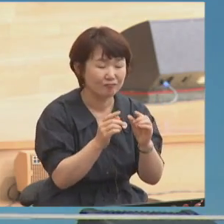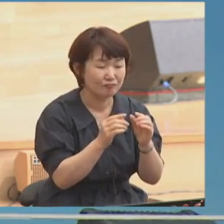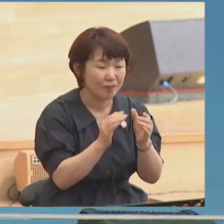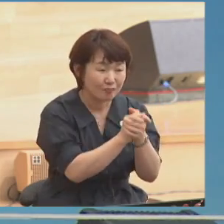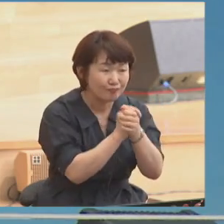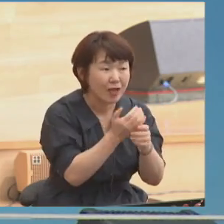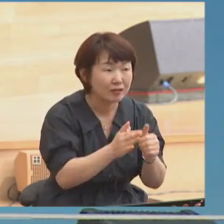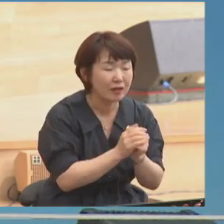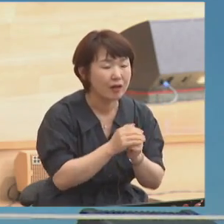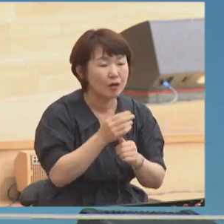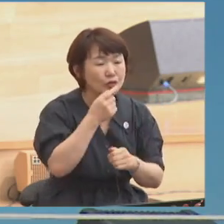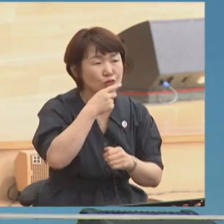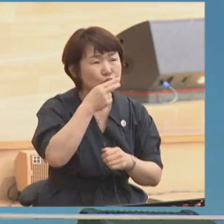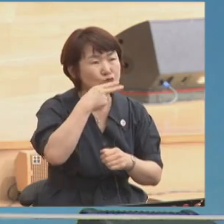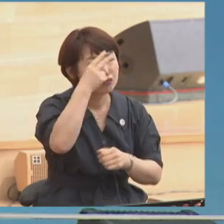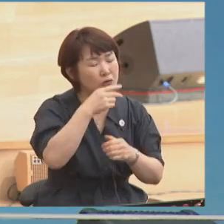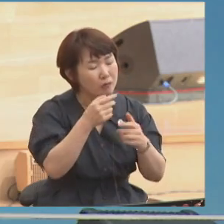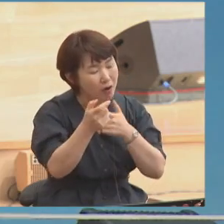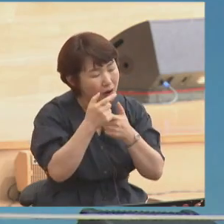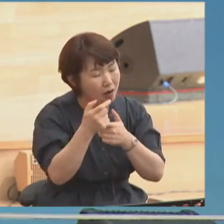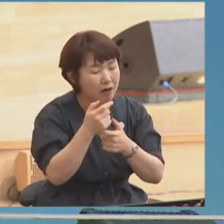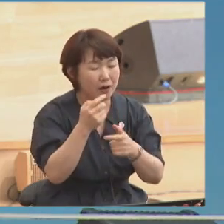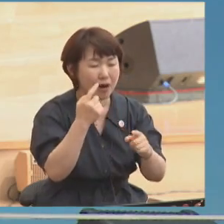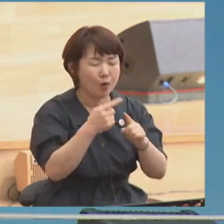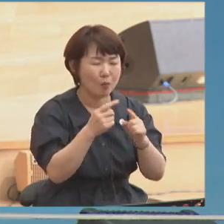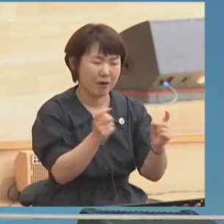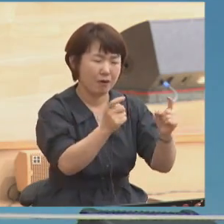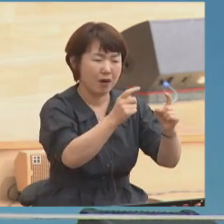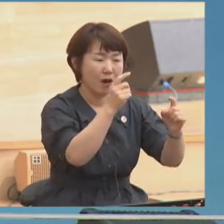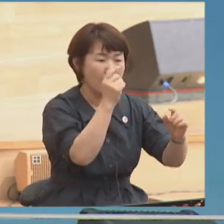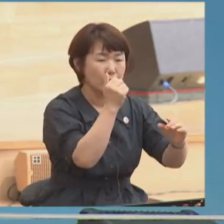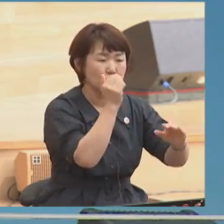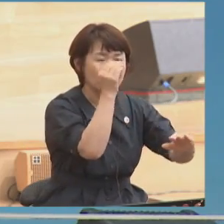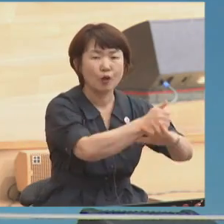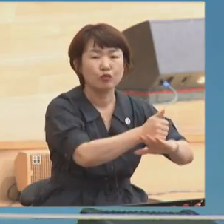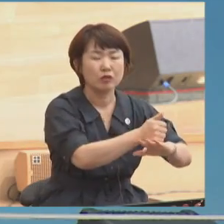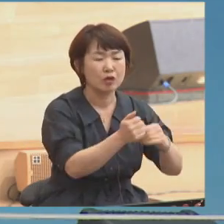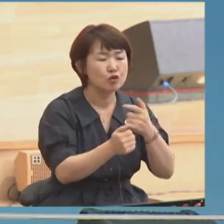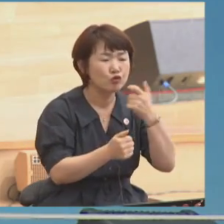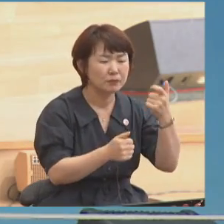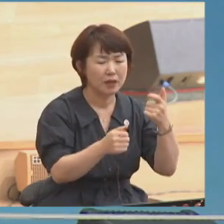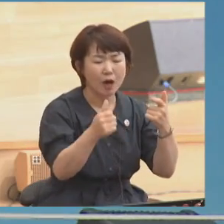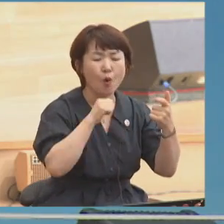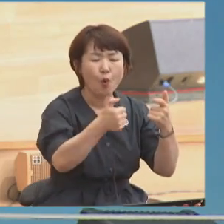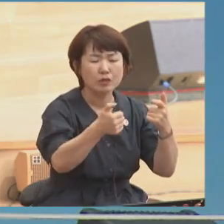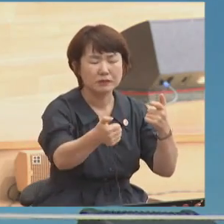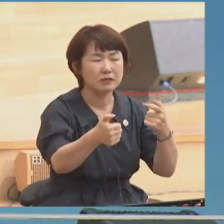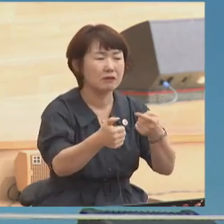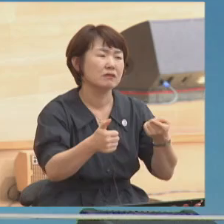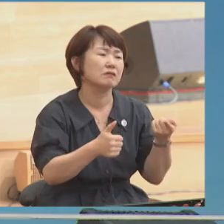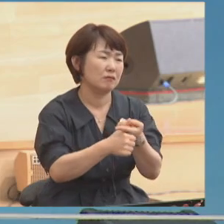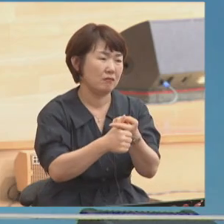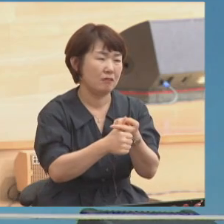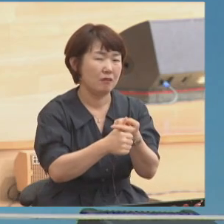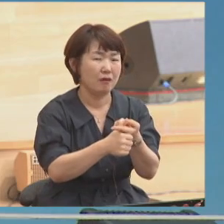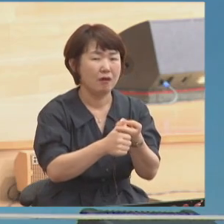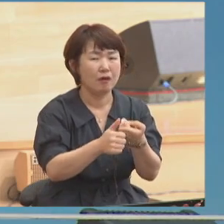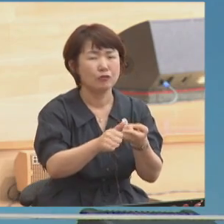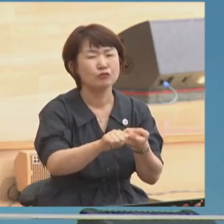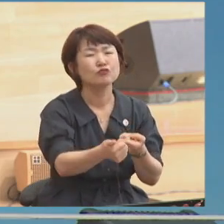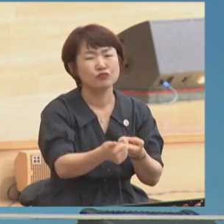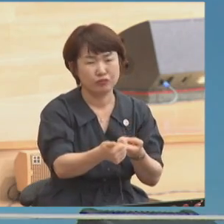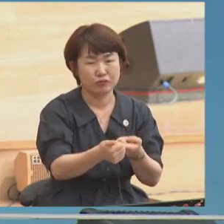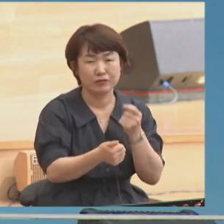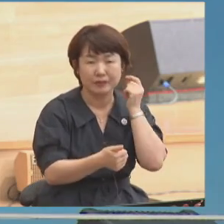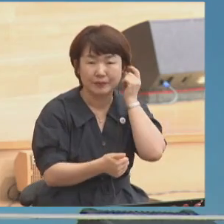술을 마시고 바둑을 두다가 말다툼을 하다가 60대 A씨가 흉기를 들어서 이웃을 찔러서 살해를